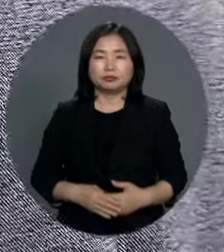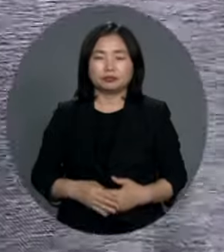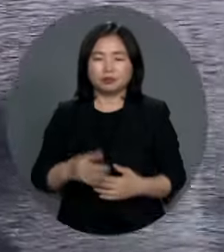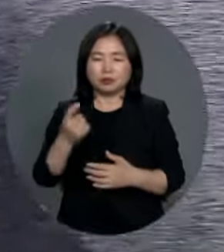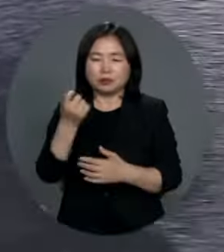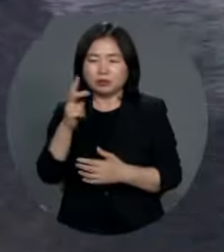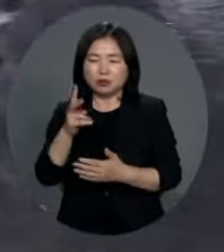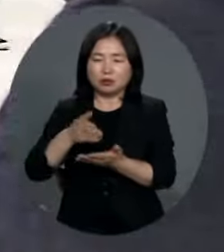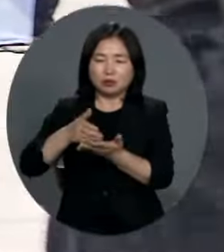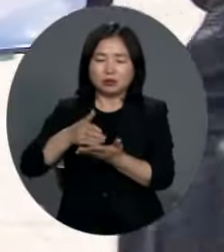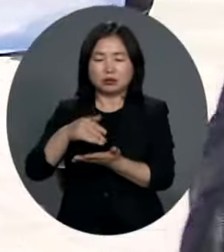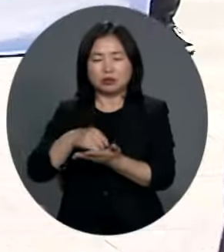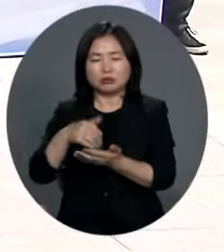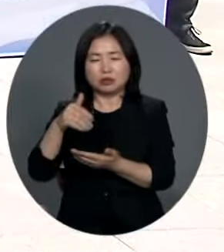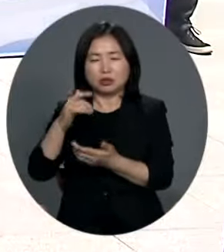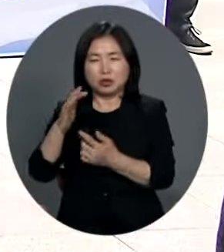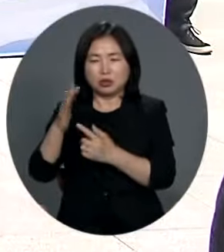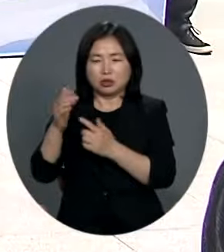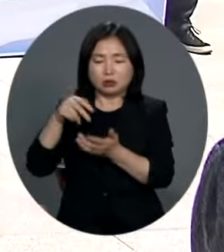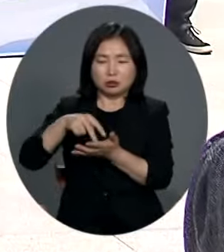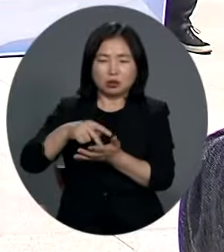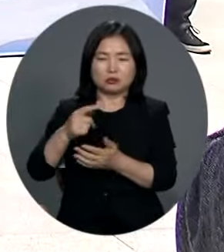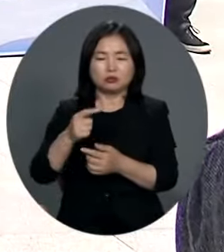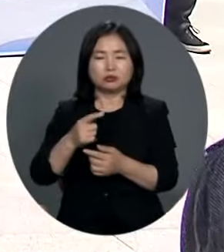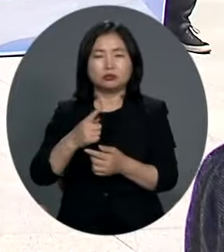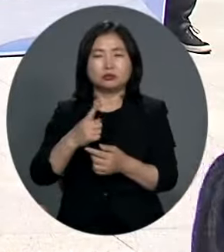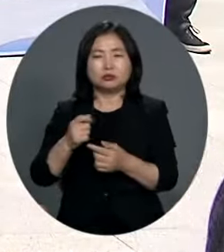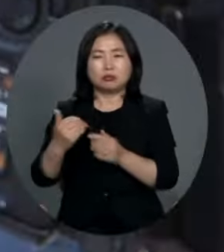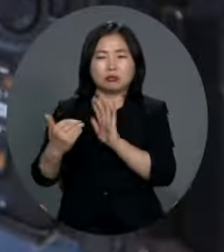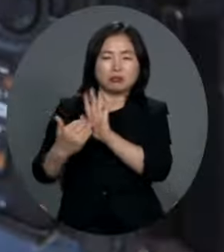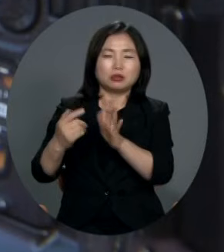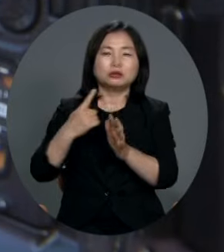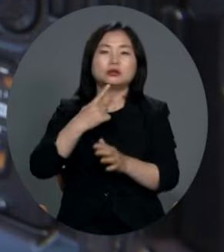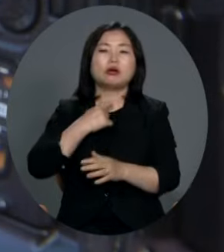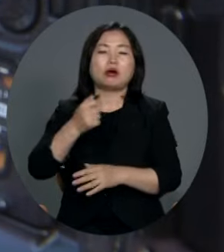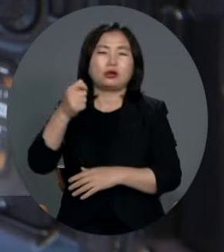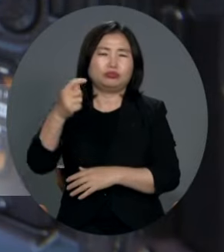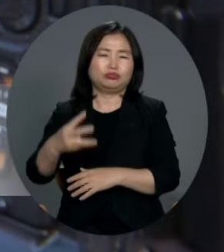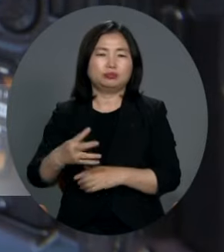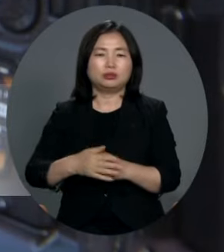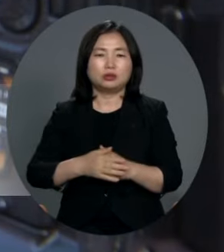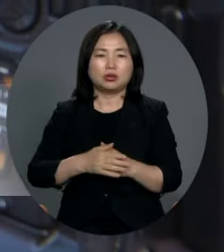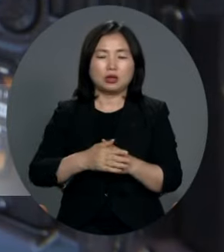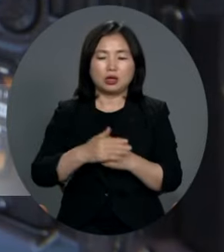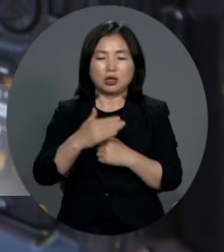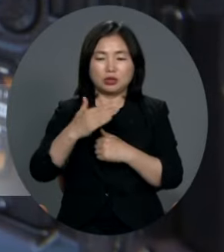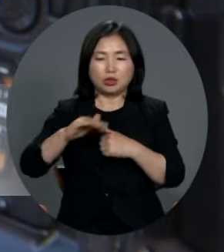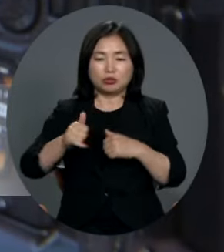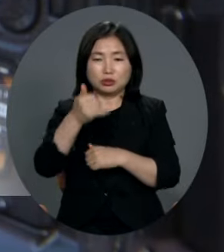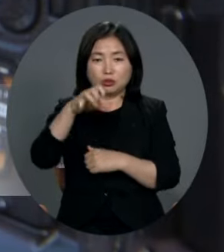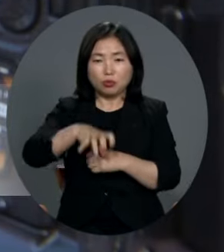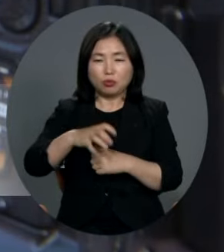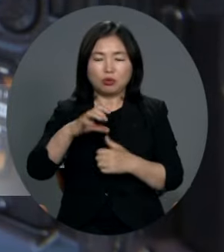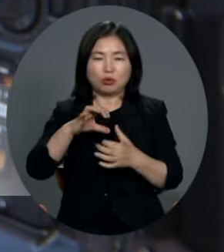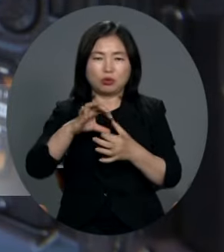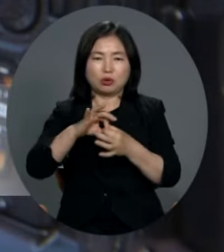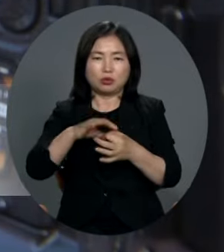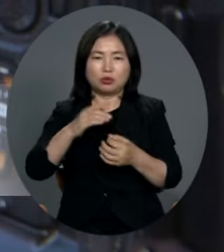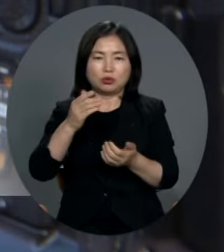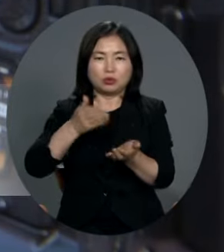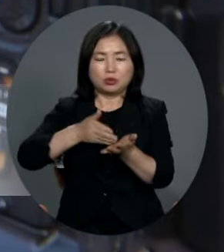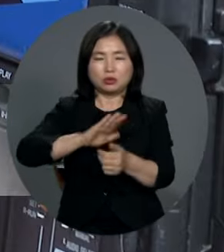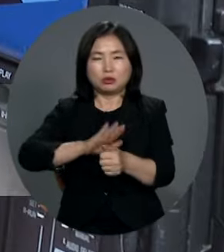언론에 대한 대구시의 적대적 태도는 한두 번이 아닙니다 대구경북 신공 관련 보도가 잘못됐다며 대구 MBC